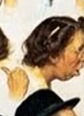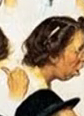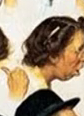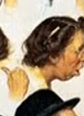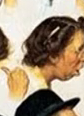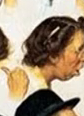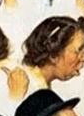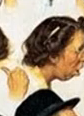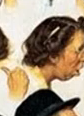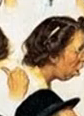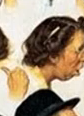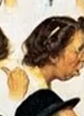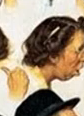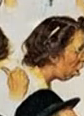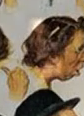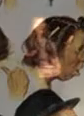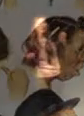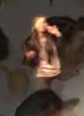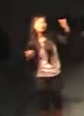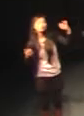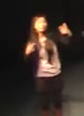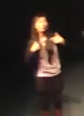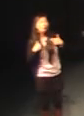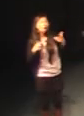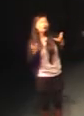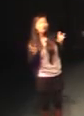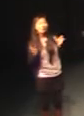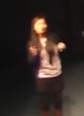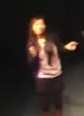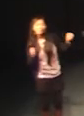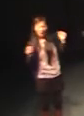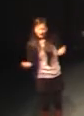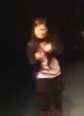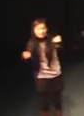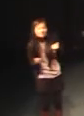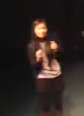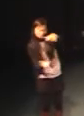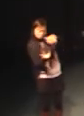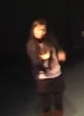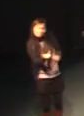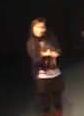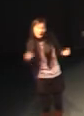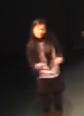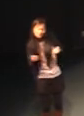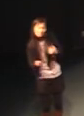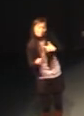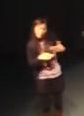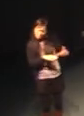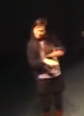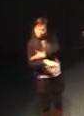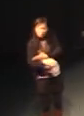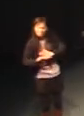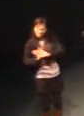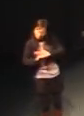lorsqu'on prépare bien son activité finalement les risques sont limitées il n'empêche que